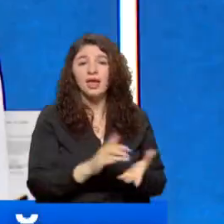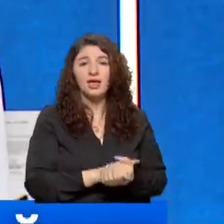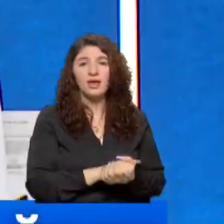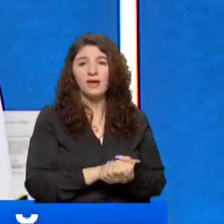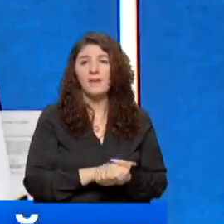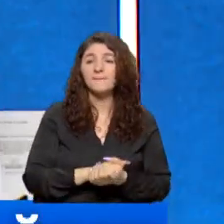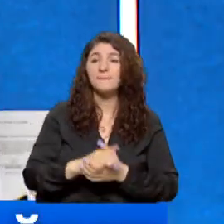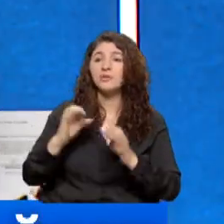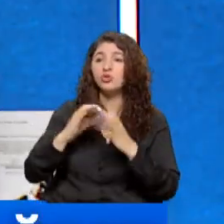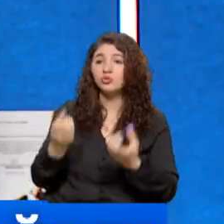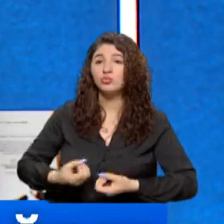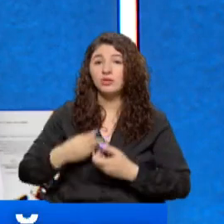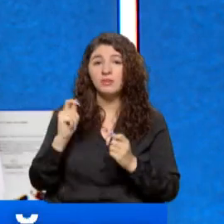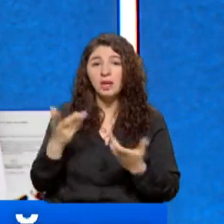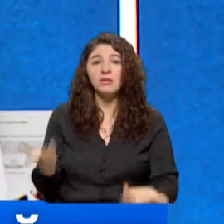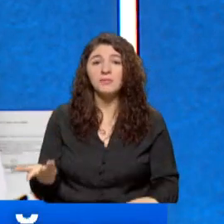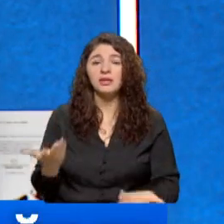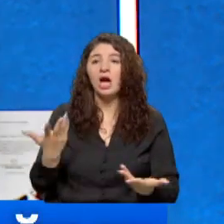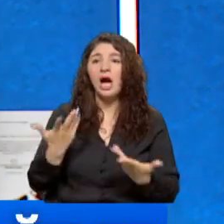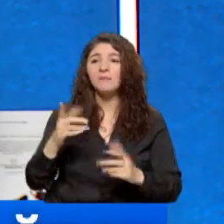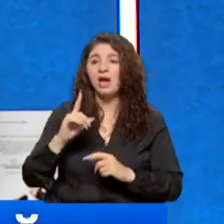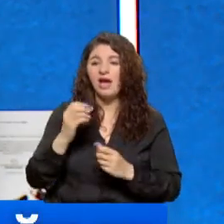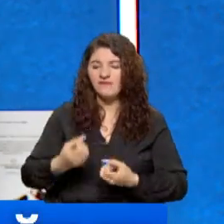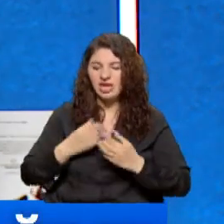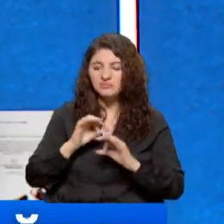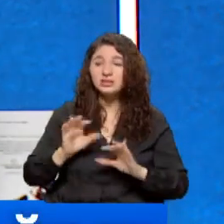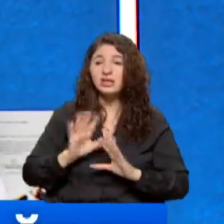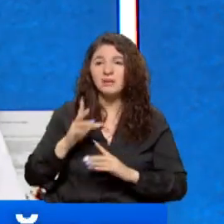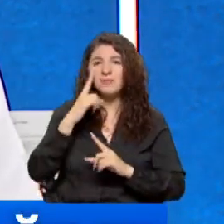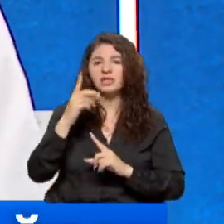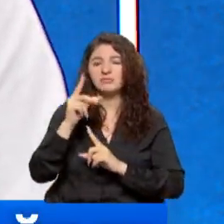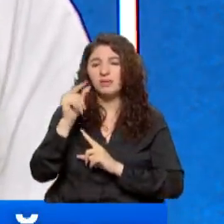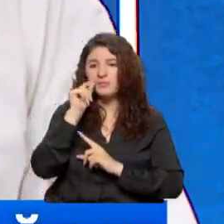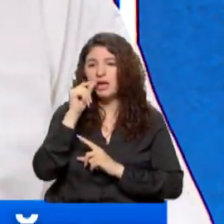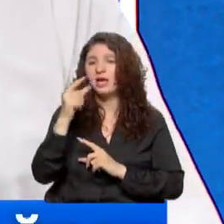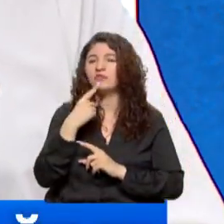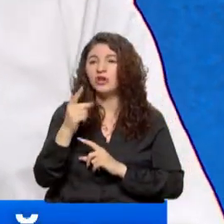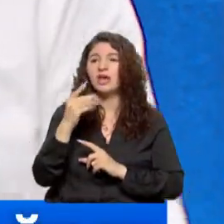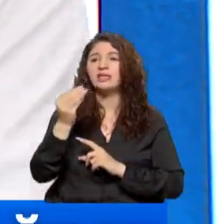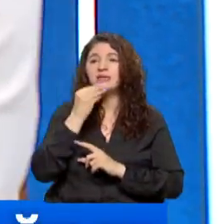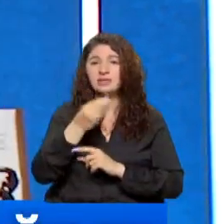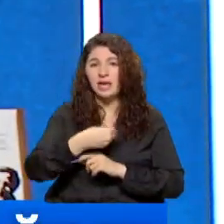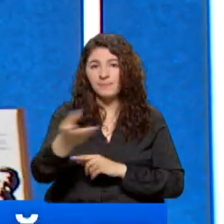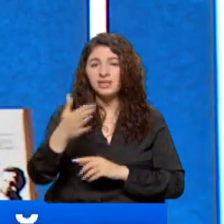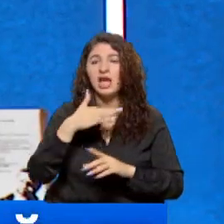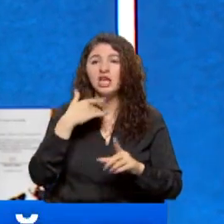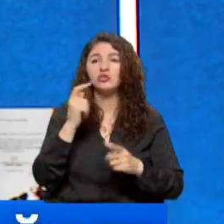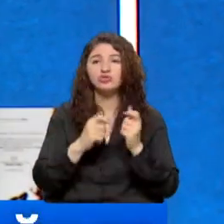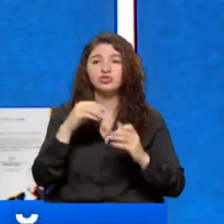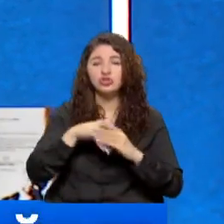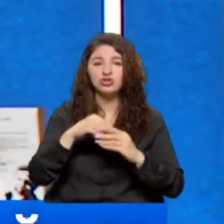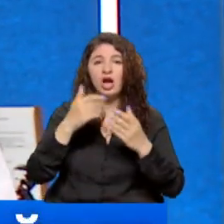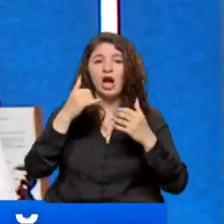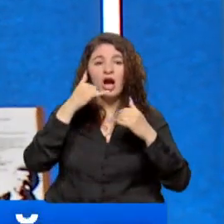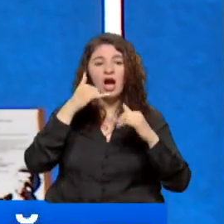ki çözüm üretmek tabii ki ama verimsiz üretmek değil bakın İsmail Bey diyor ki işte Yemin et ve süt